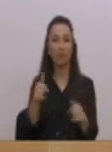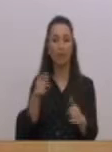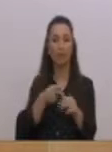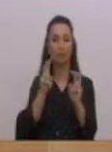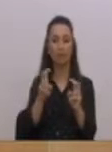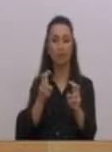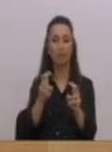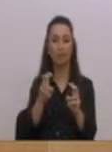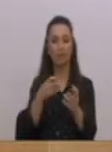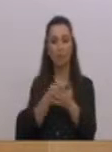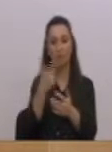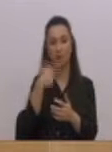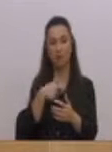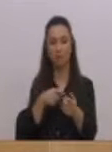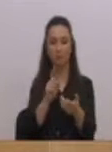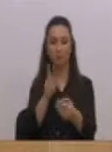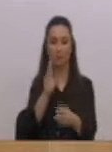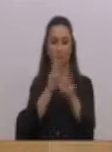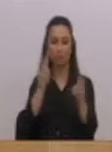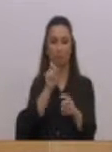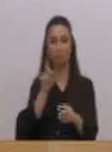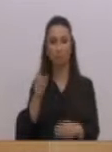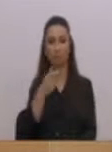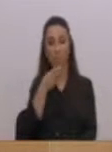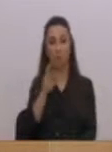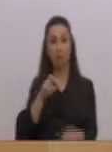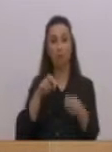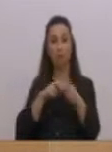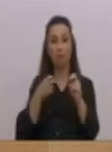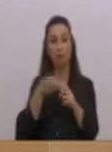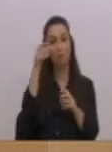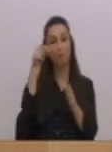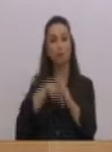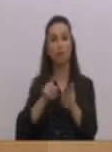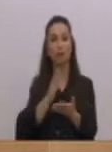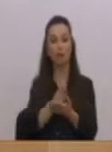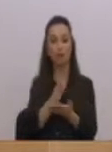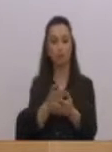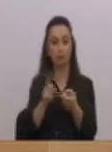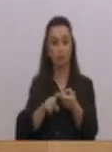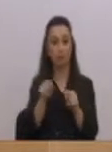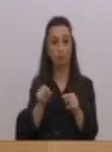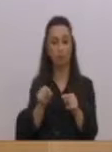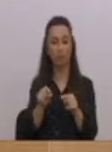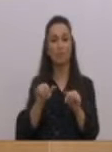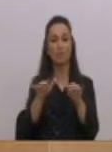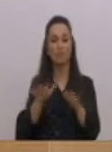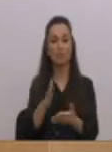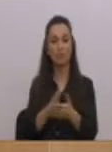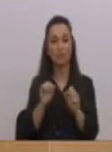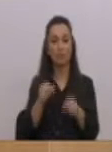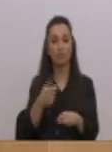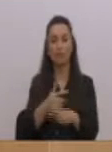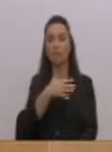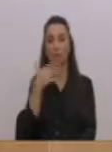ეძახით პირატული საიტების მეშვეობით. მაგრამ ამ პრობლემის ფილოსოფიურ ნაწილს რო შევეშვათ, სადაც შეგვიძლია